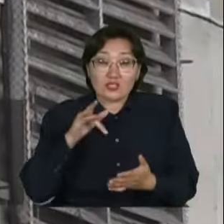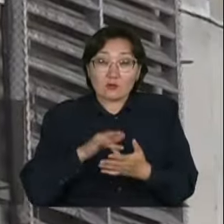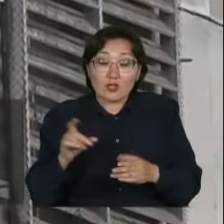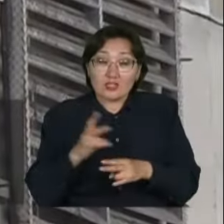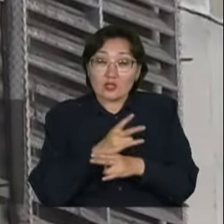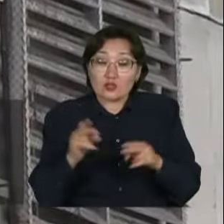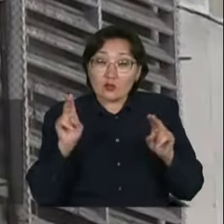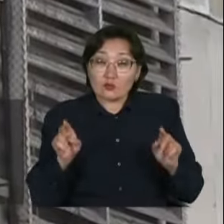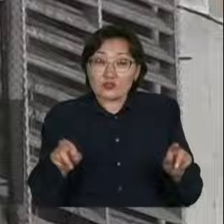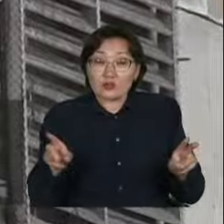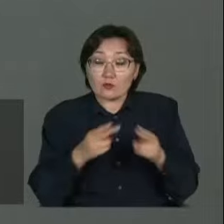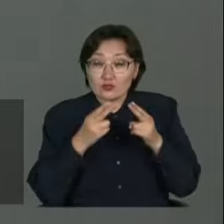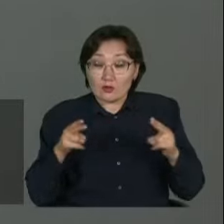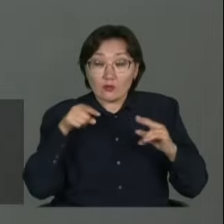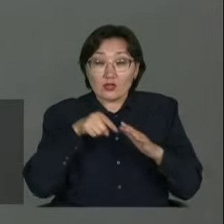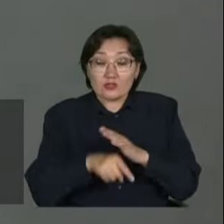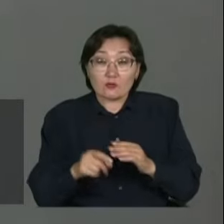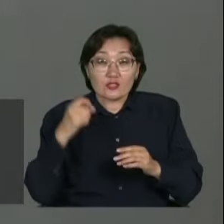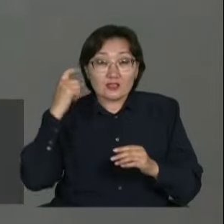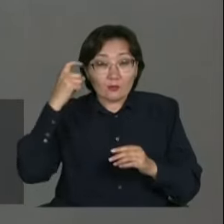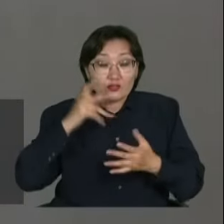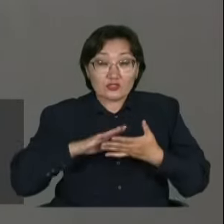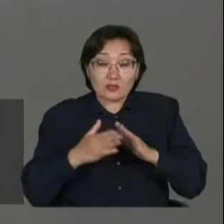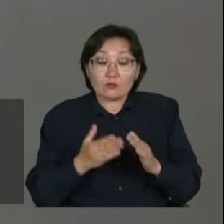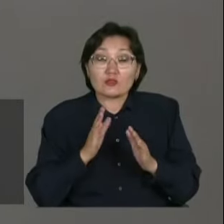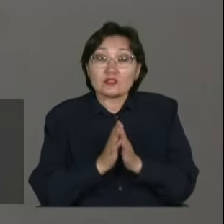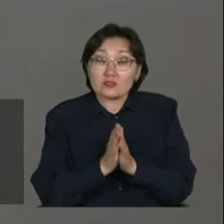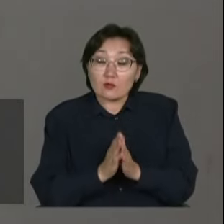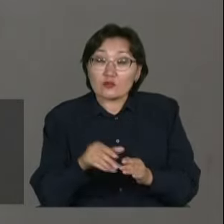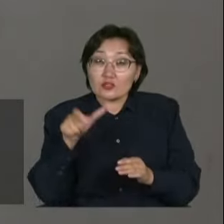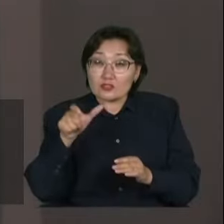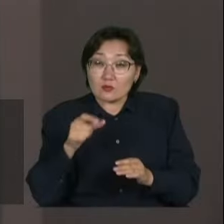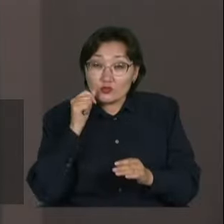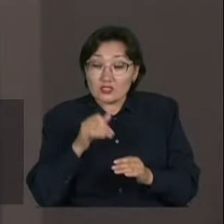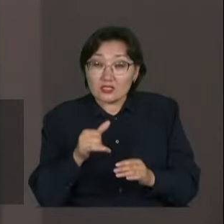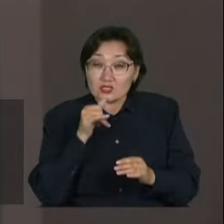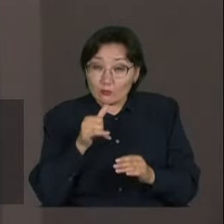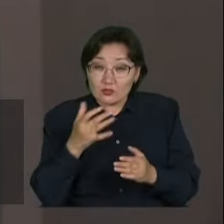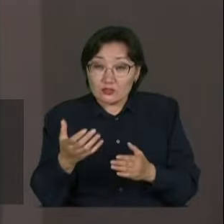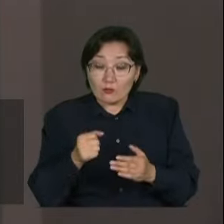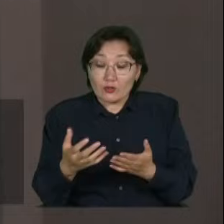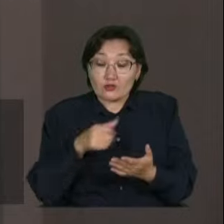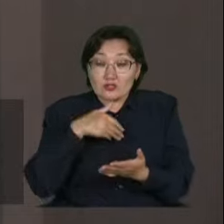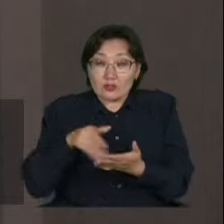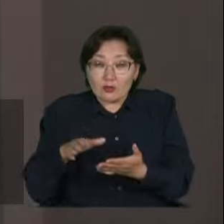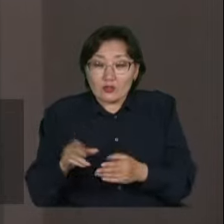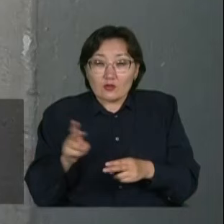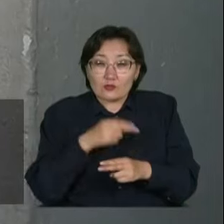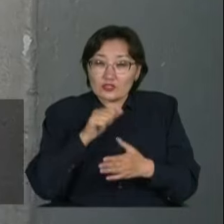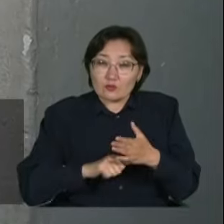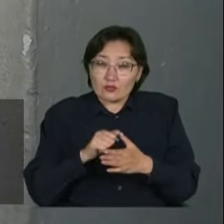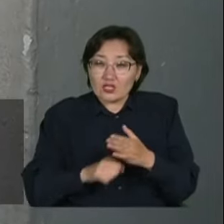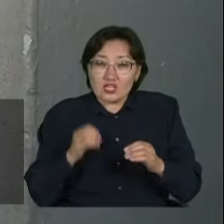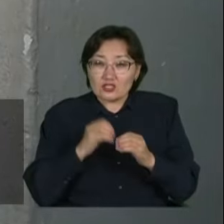ночных клубов. Осужденный, будучи в алкогольном опьянении, попросил у потерпевшего закурить. Получив отказ, он беспричинно нанес